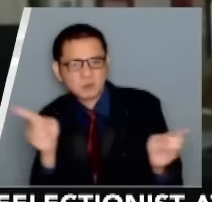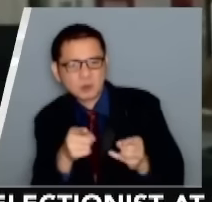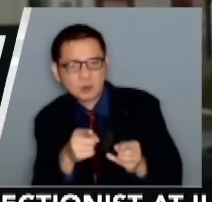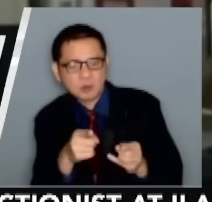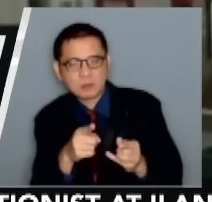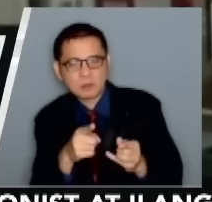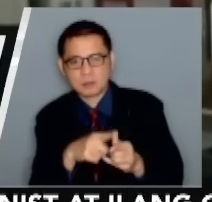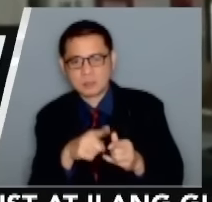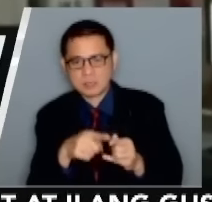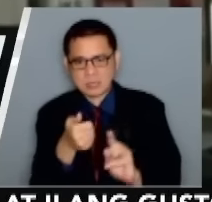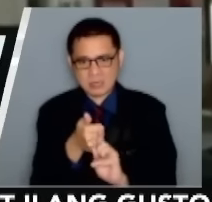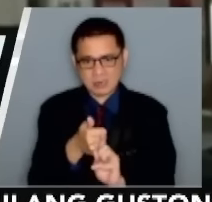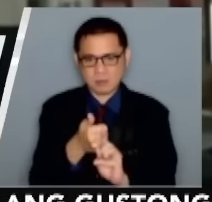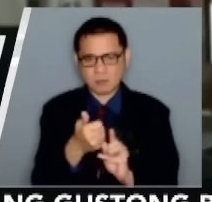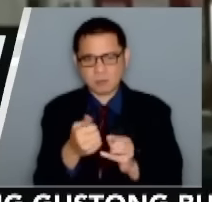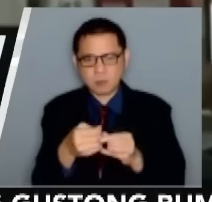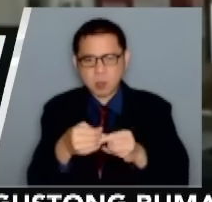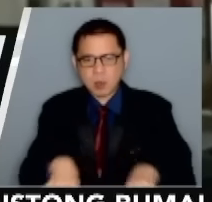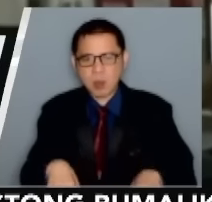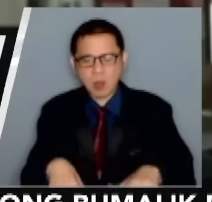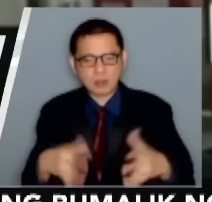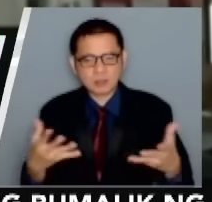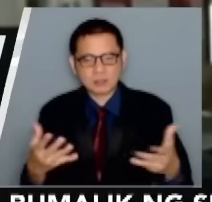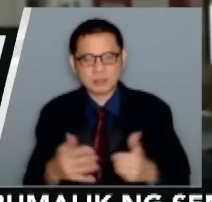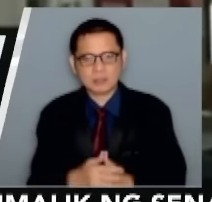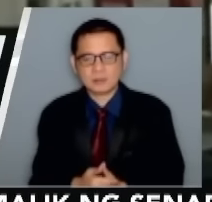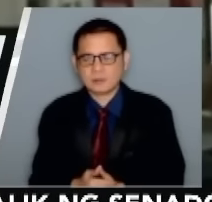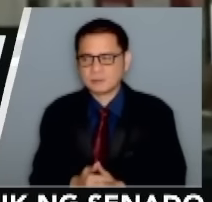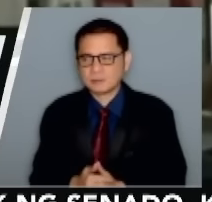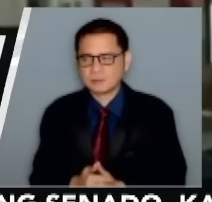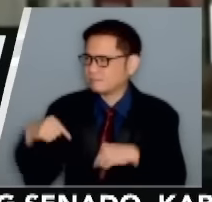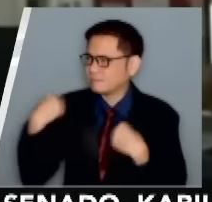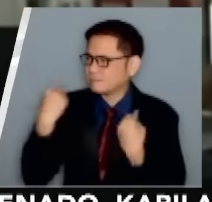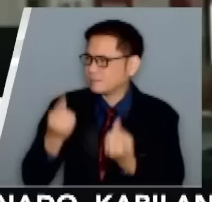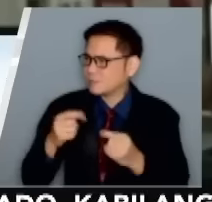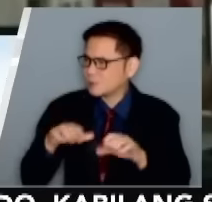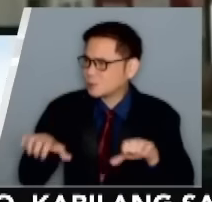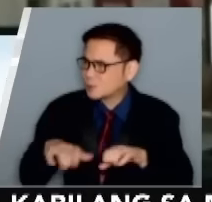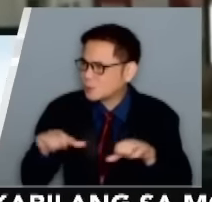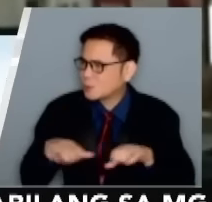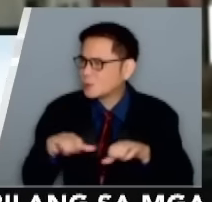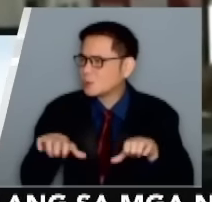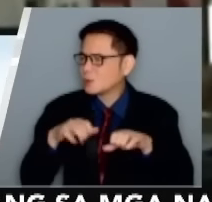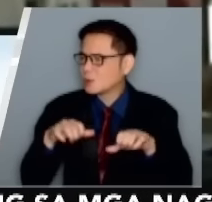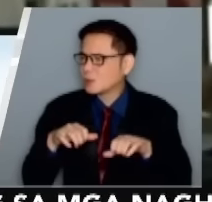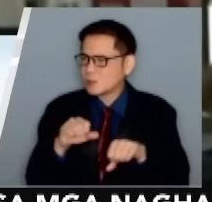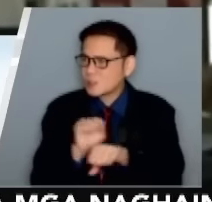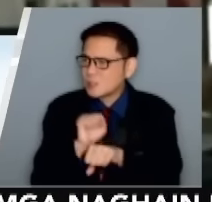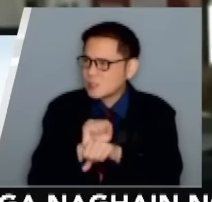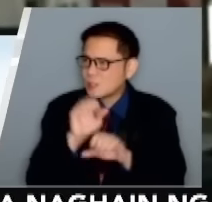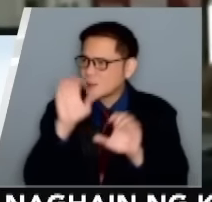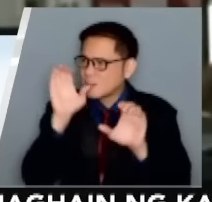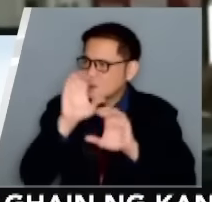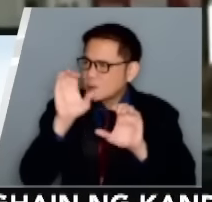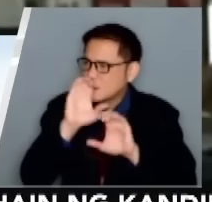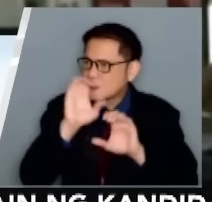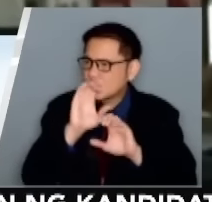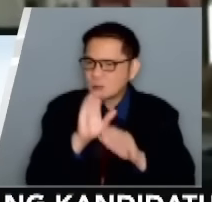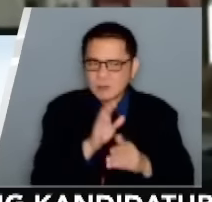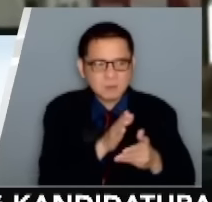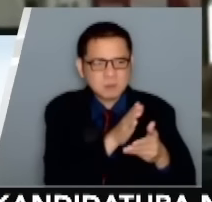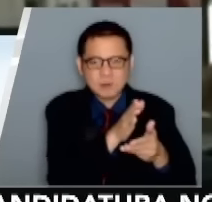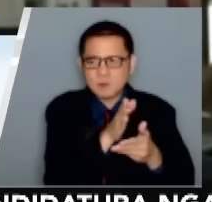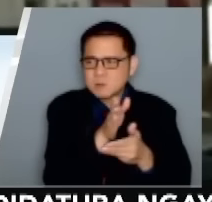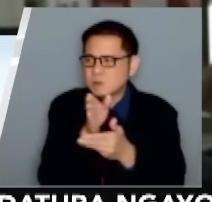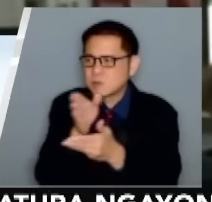Paway, of all the efforts na ginagawa ng mga responders natin, kasama na yung municipal